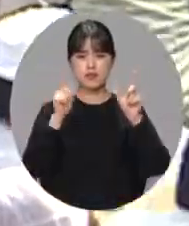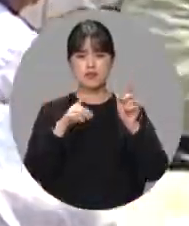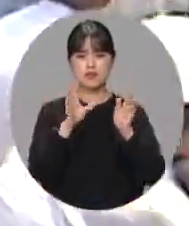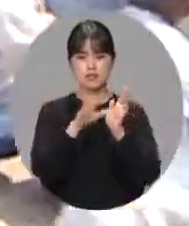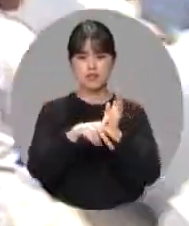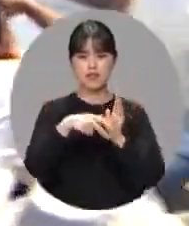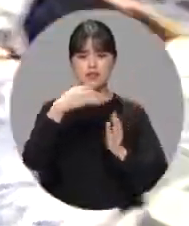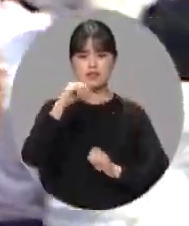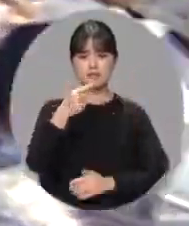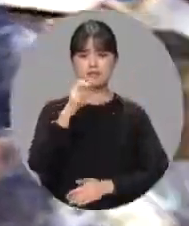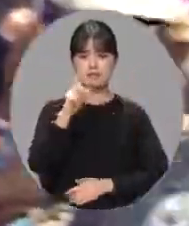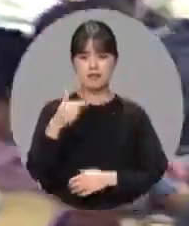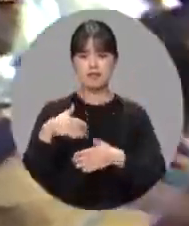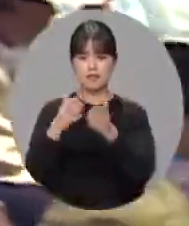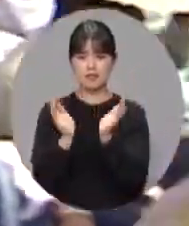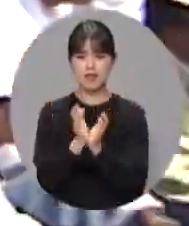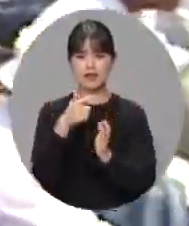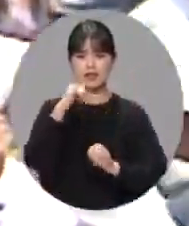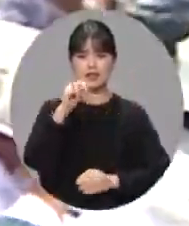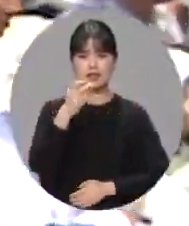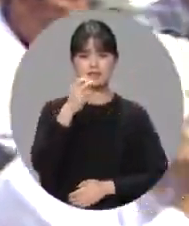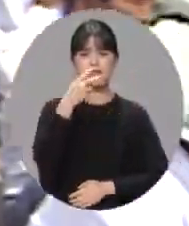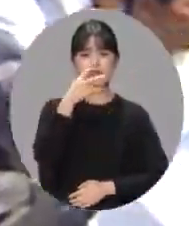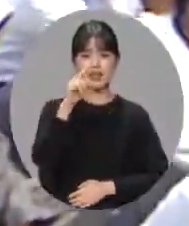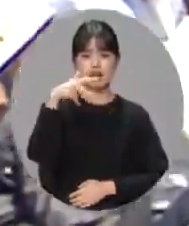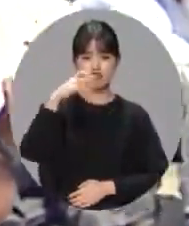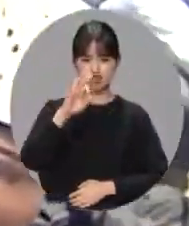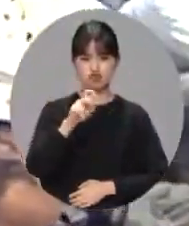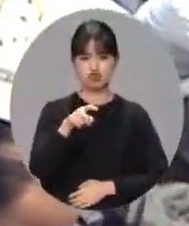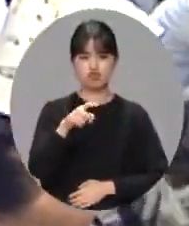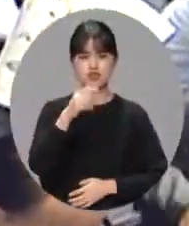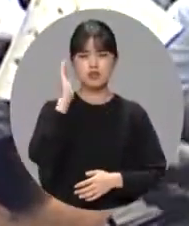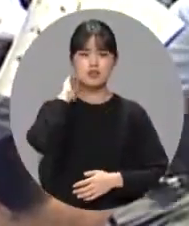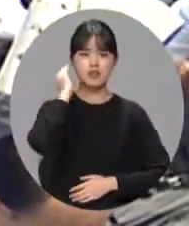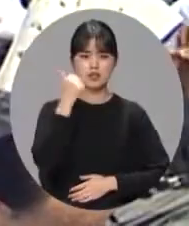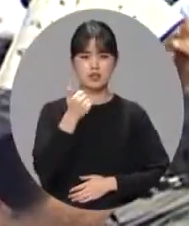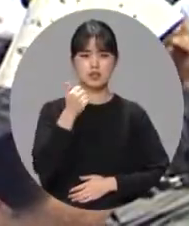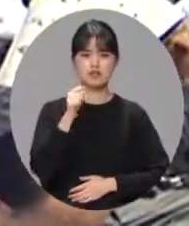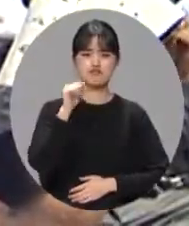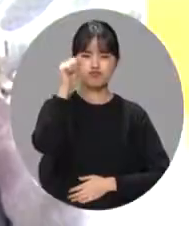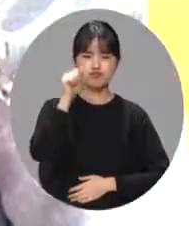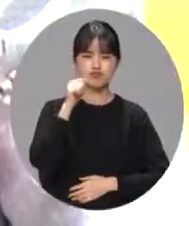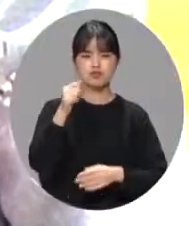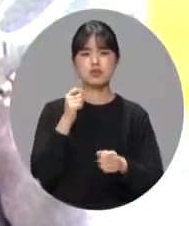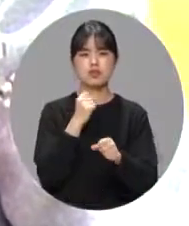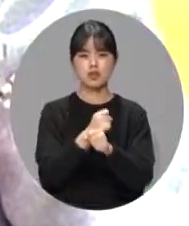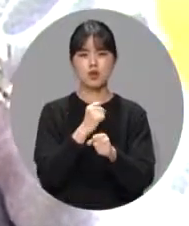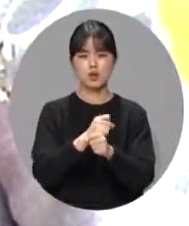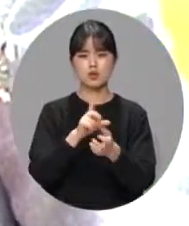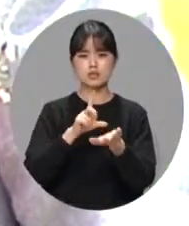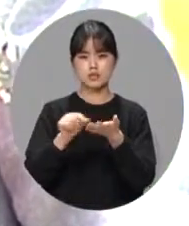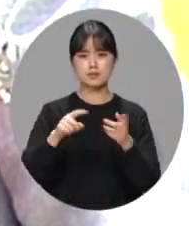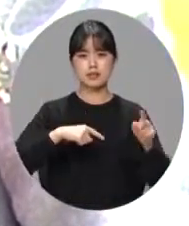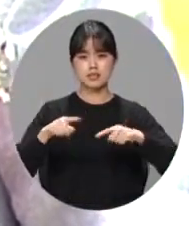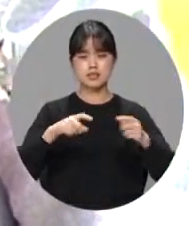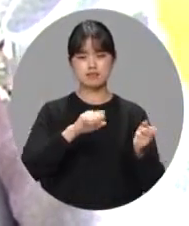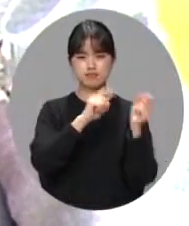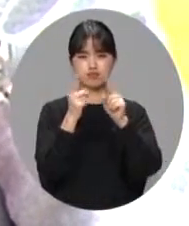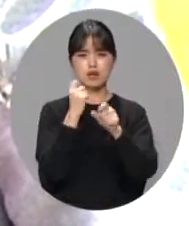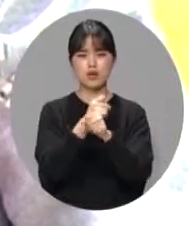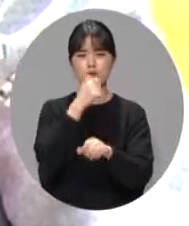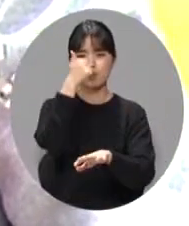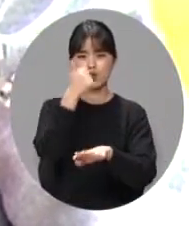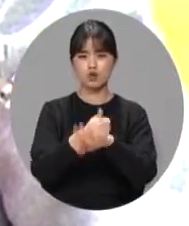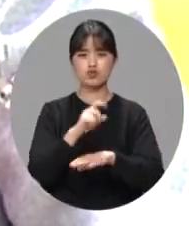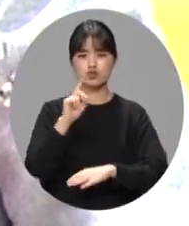신민당 총재였던 김대중 전 대통령은 목숨을 건 단식투쟁으로 지방자치 부활을 요구했고 결국